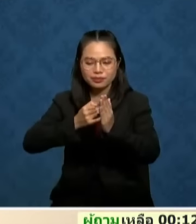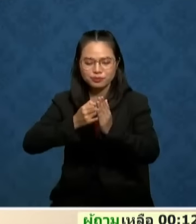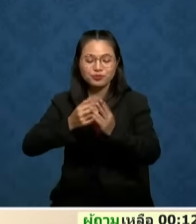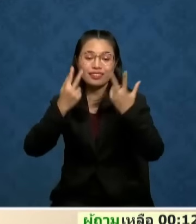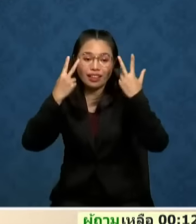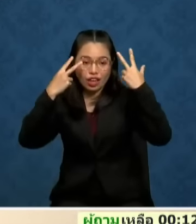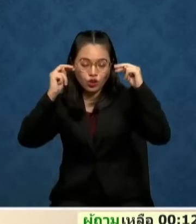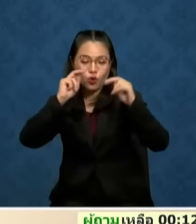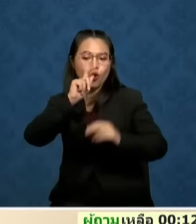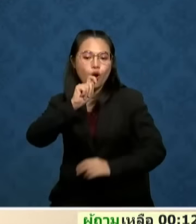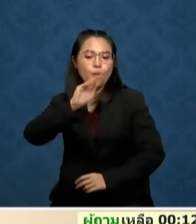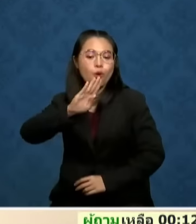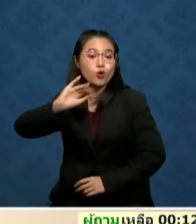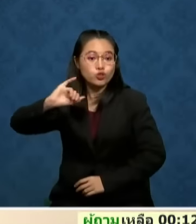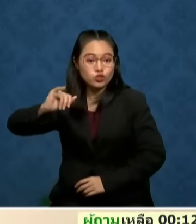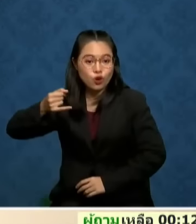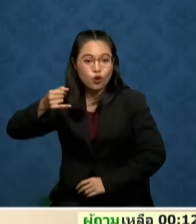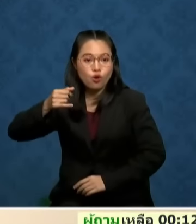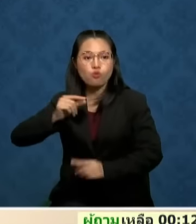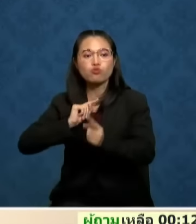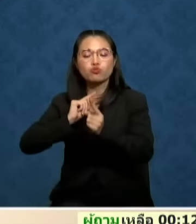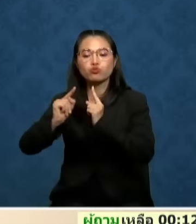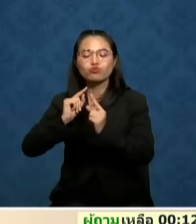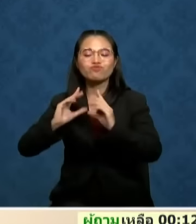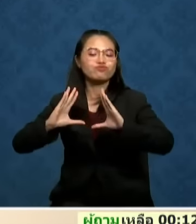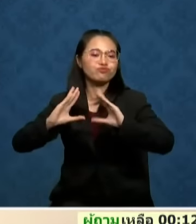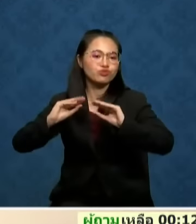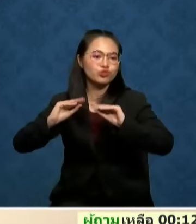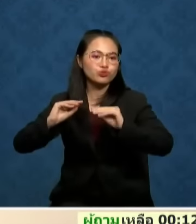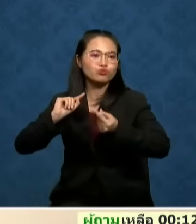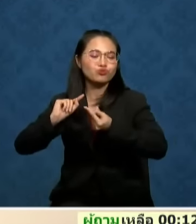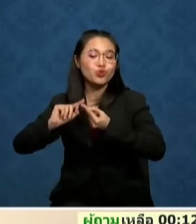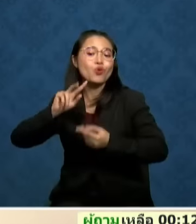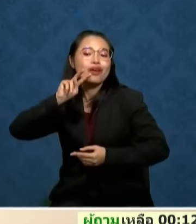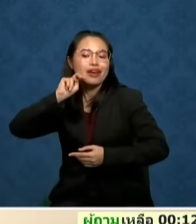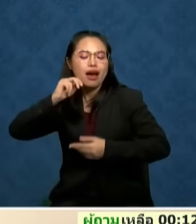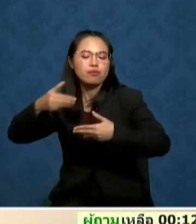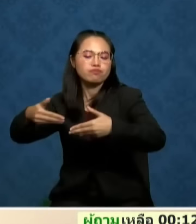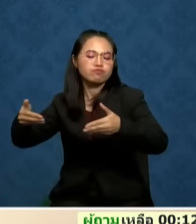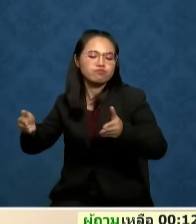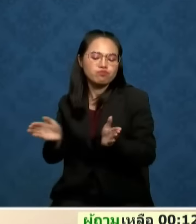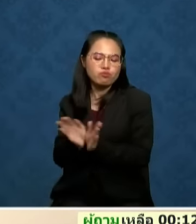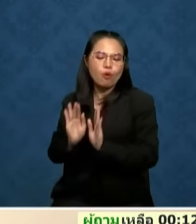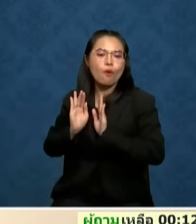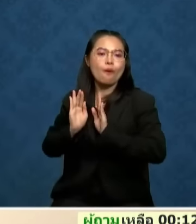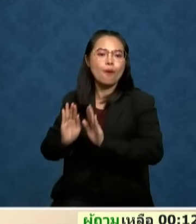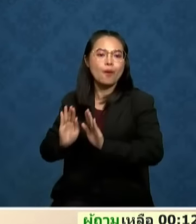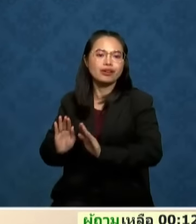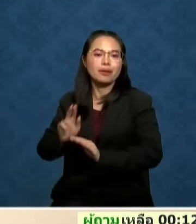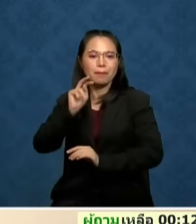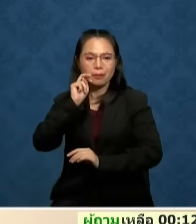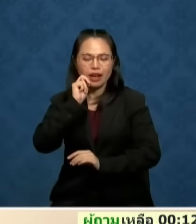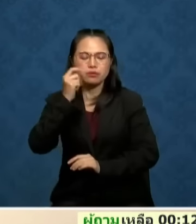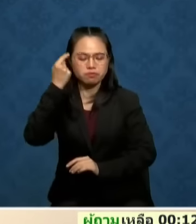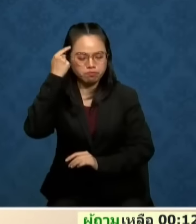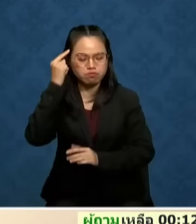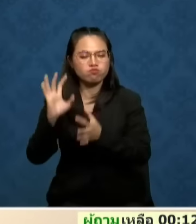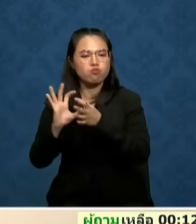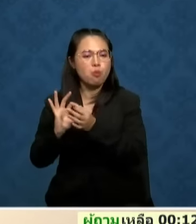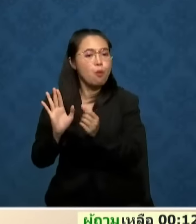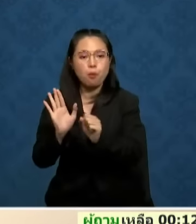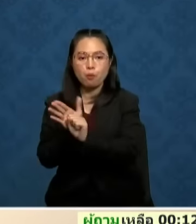ความคิดตรงกันว่าสุดท้ายแล้วเนี่ยปริมาณบ่อที่เก็บอยู่เนี่ยอาจจะไม่เพียงพออาจจะเป็นความกังวลของท่านส.ส.